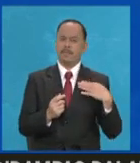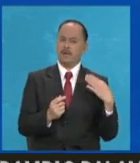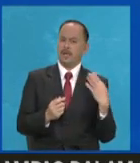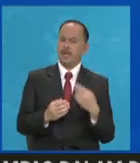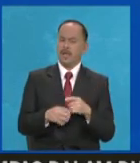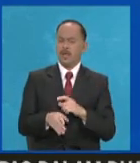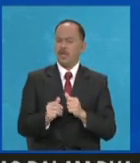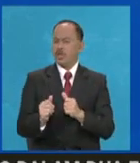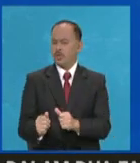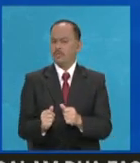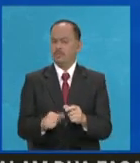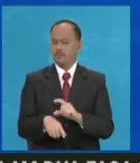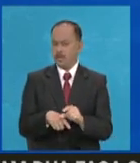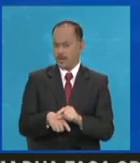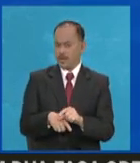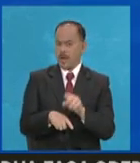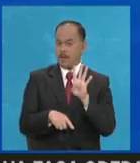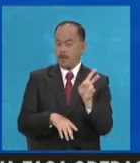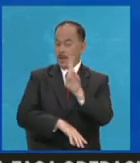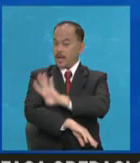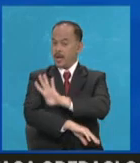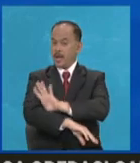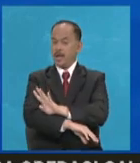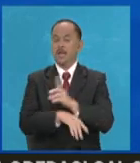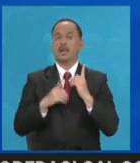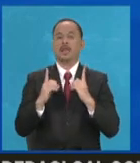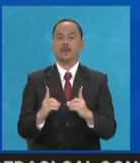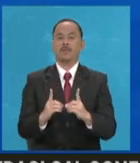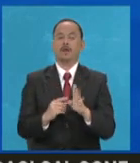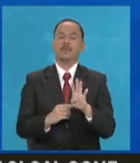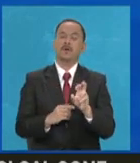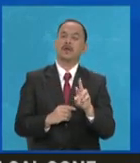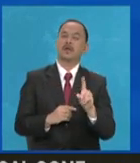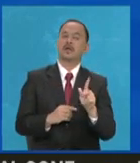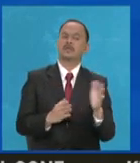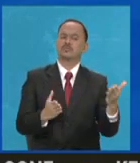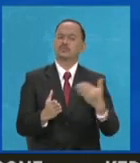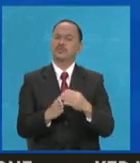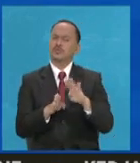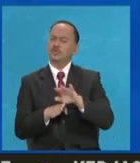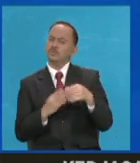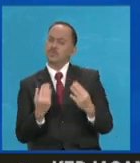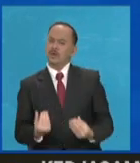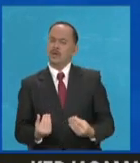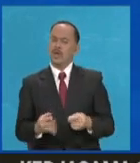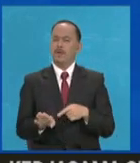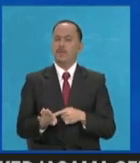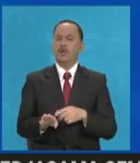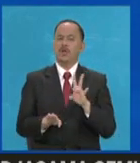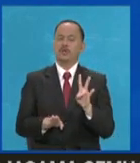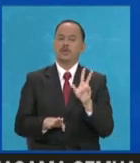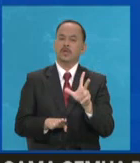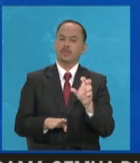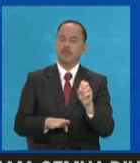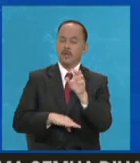pernyataan bazar selama 4 hari di daun himbabrakas itu dibuka bagi kunjungan orang ramai bermula pukul 7.30